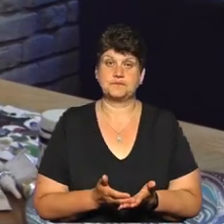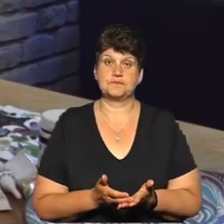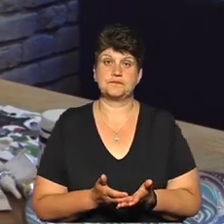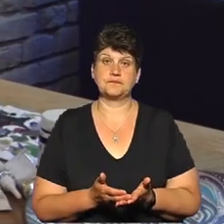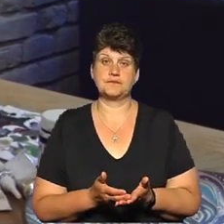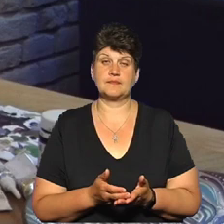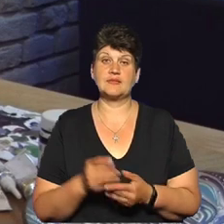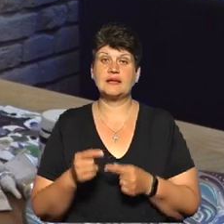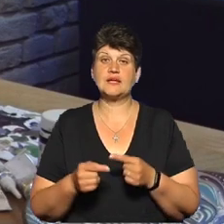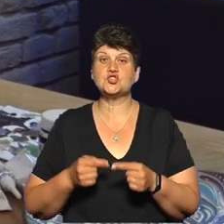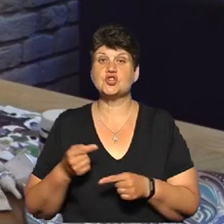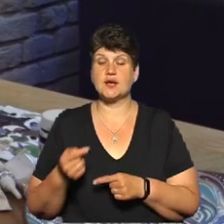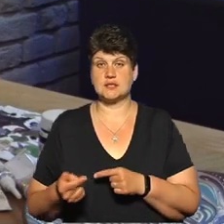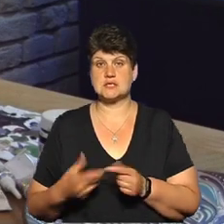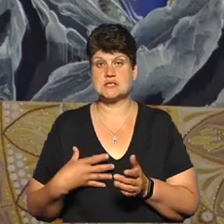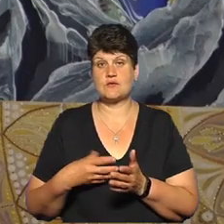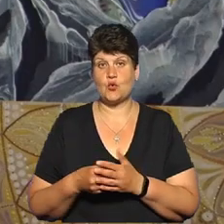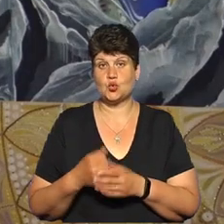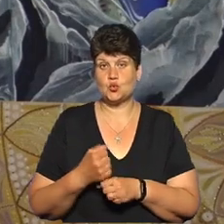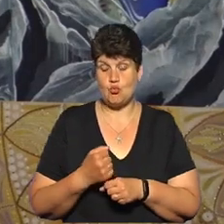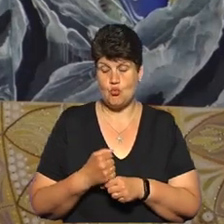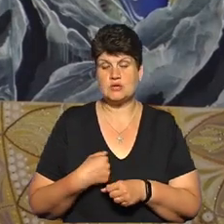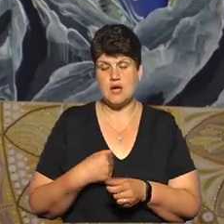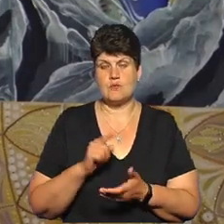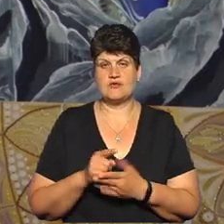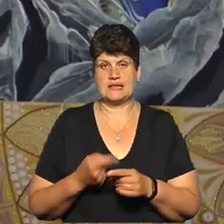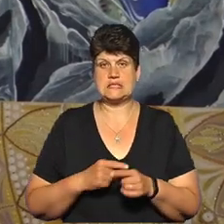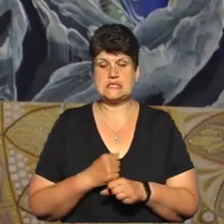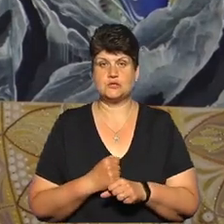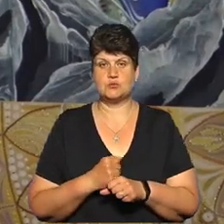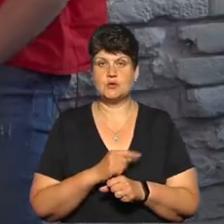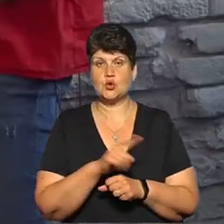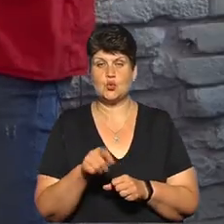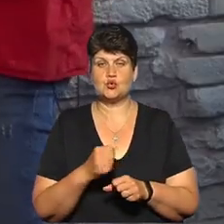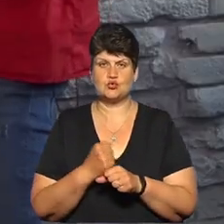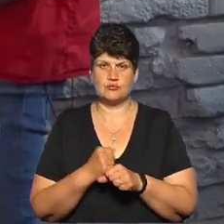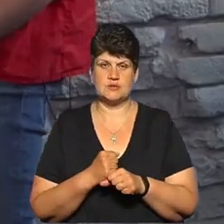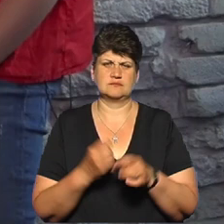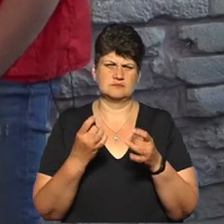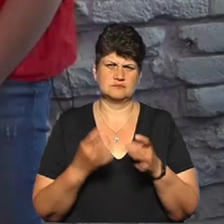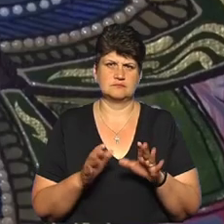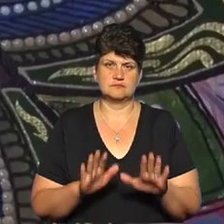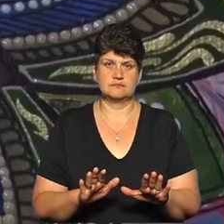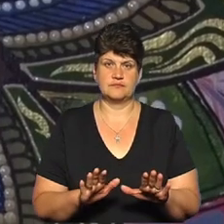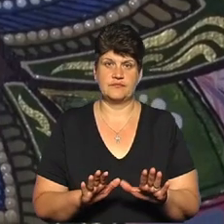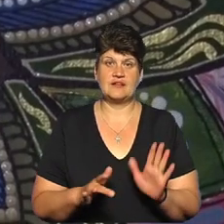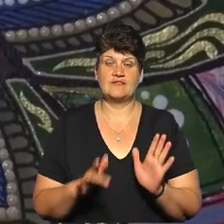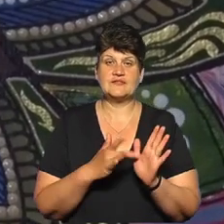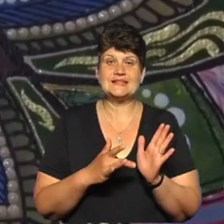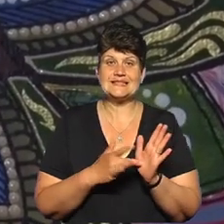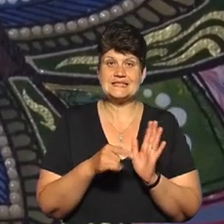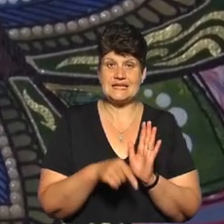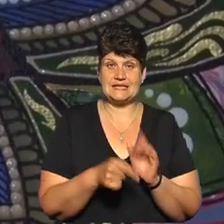через свою роботу, я повинна це робити. Кожна з робіт символічна, каже Юлія. В центрі цієї мандали